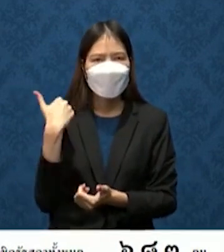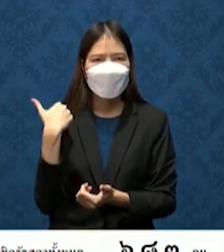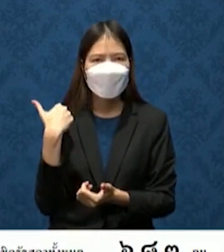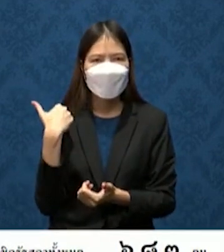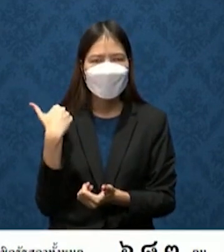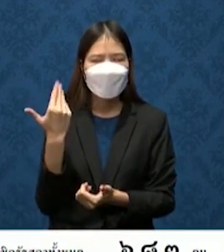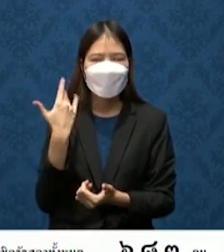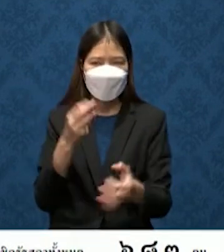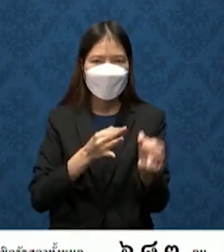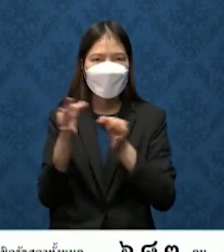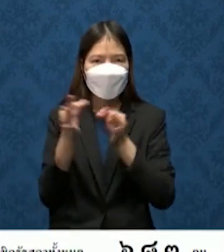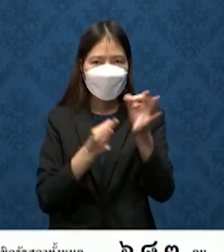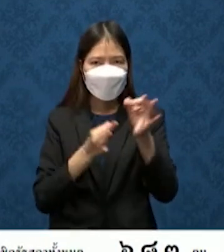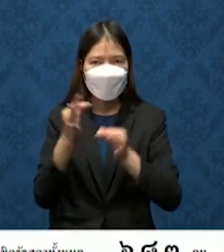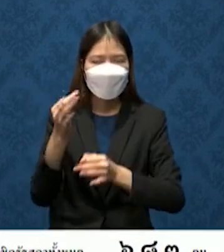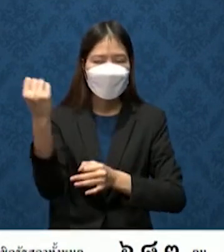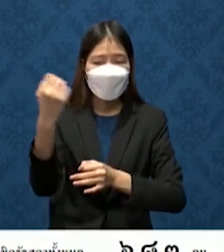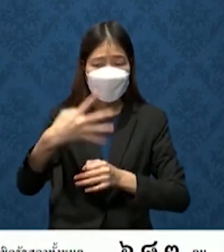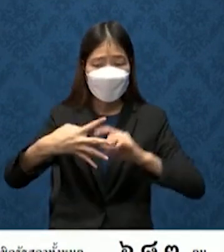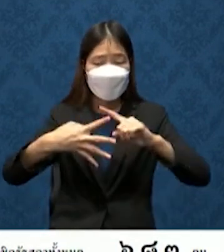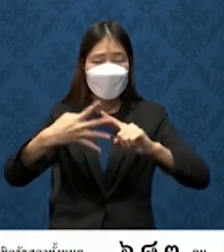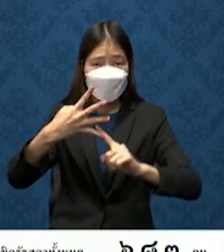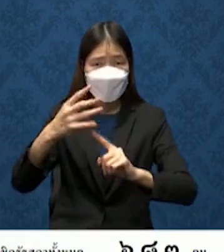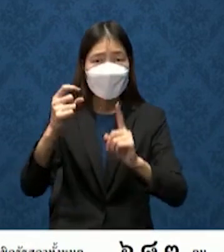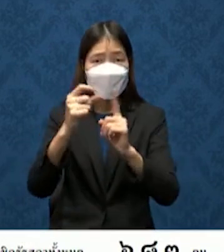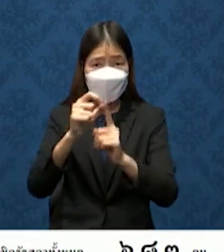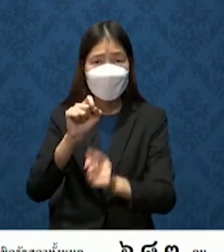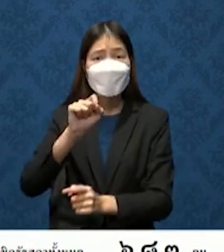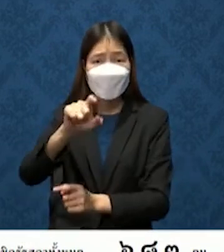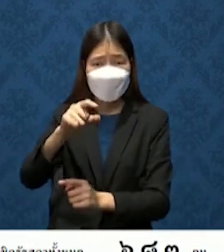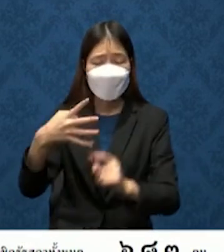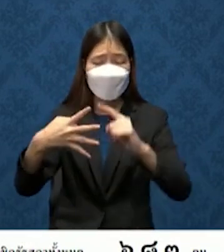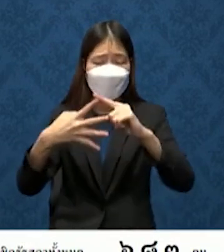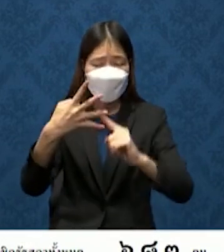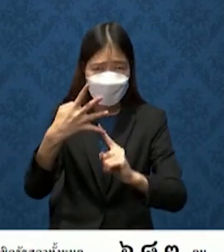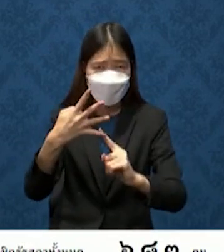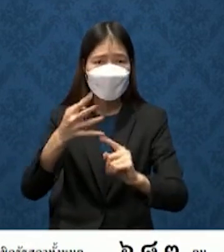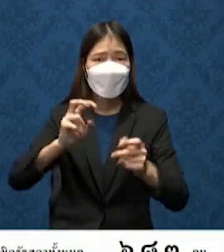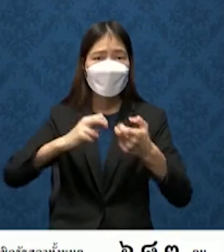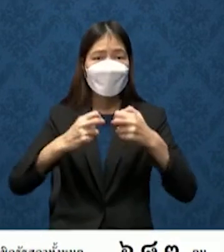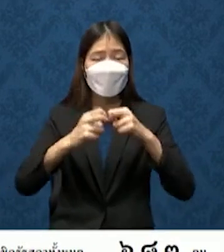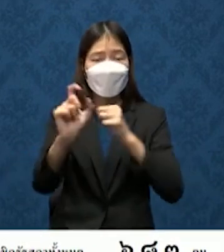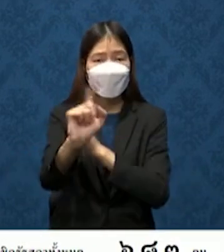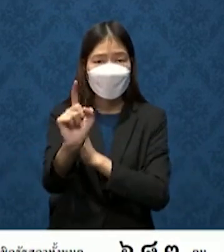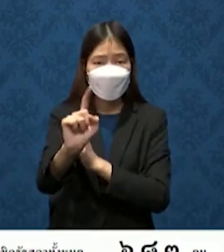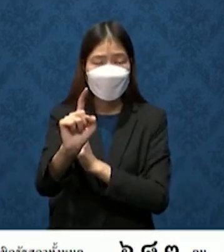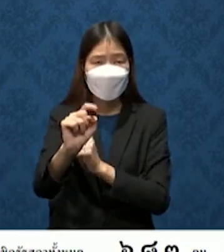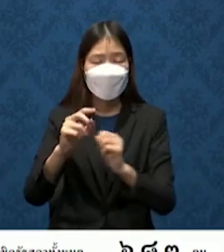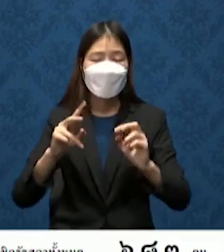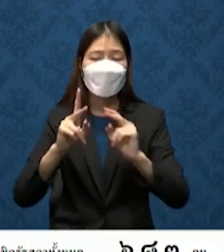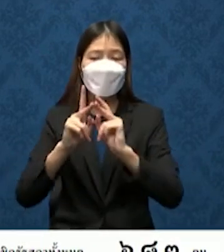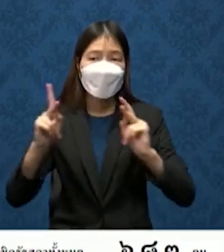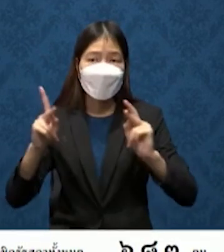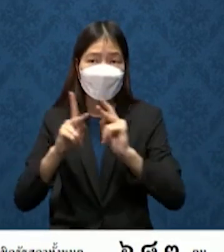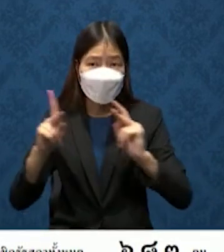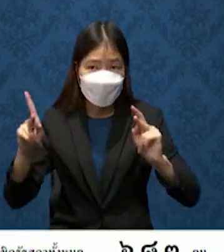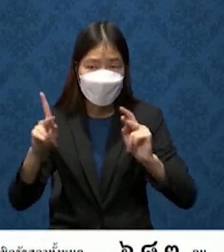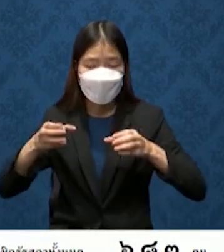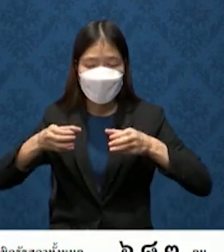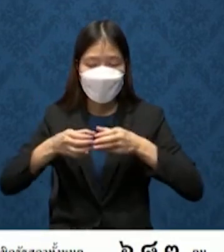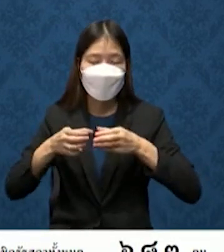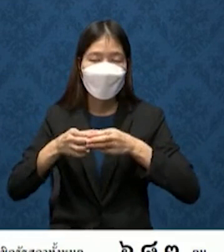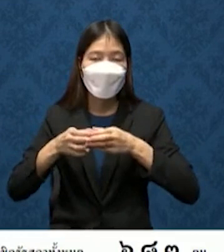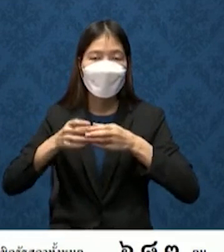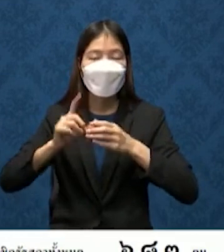เมื่อสักคู่นี้ สี่คำสั่งนี้นะครับมันกอให้เกิด ค้ณกรรมการ ชุดใหม่